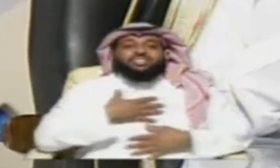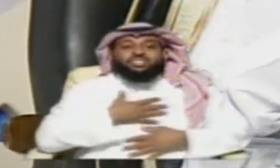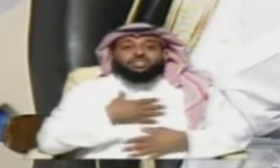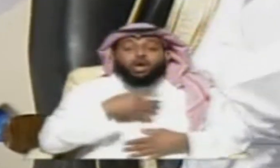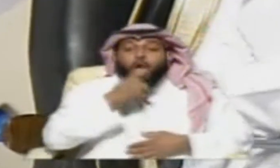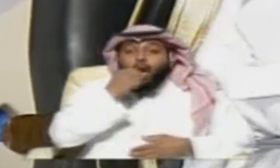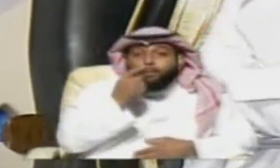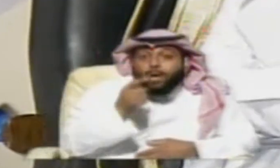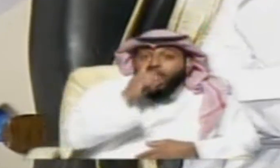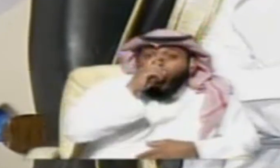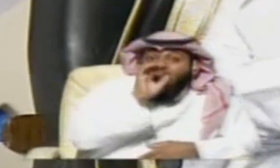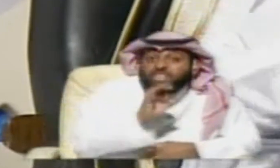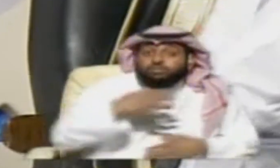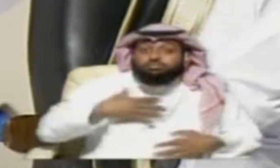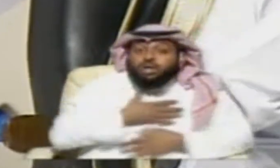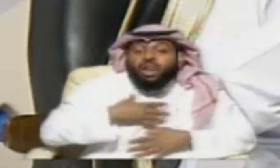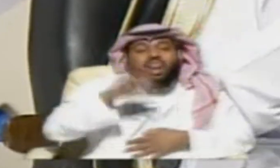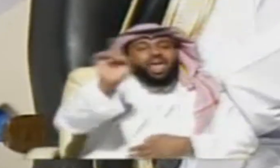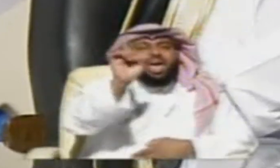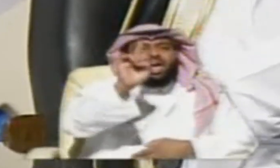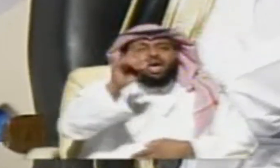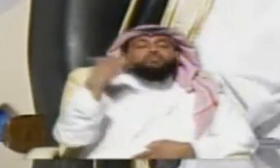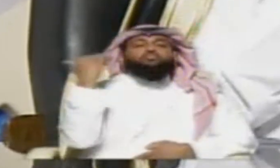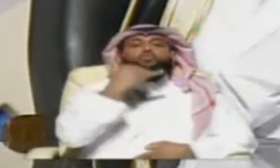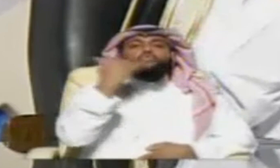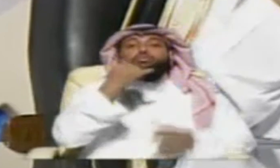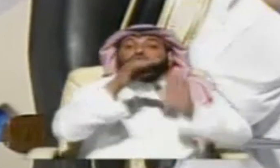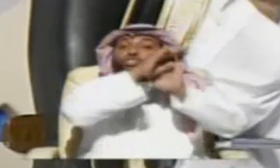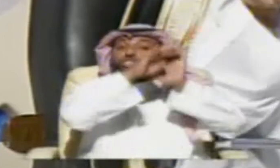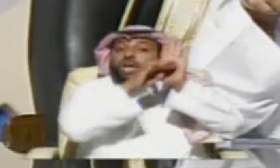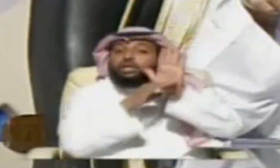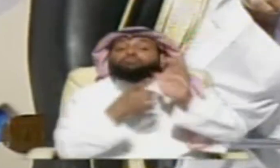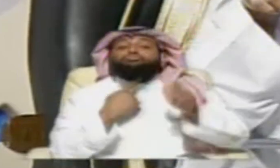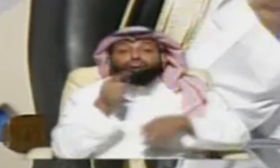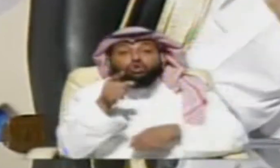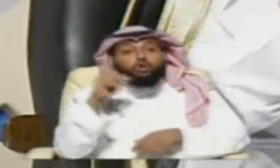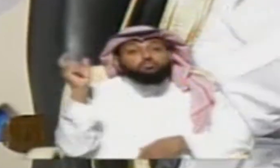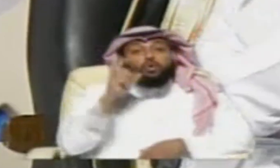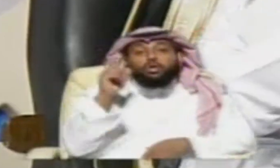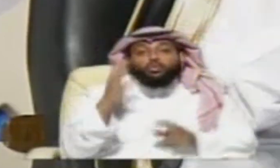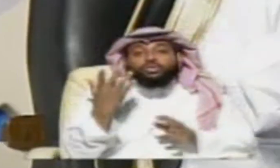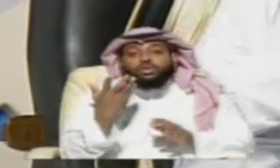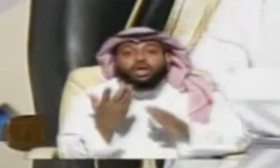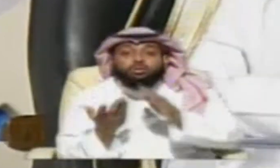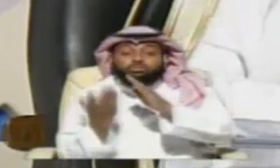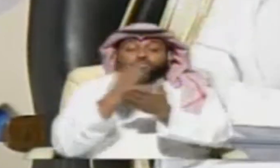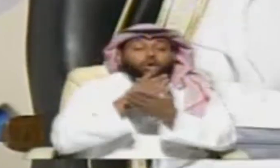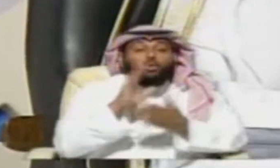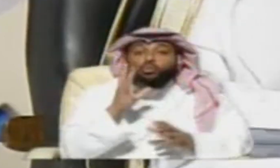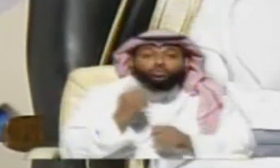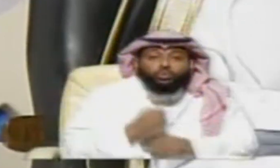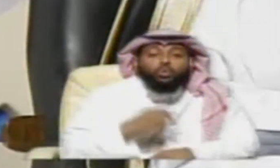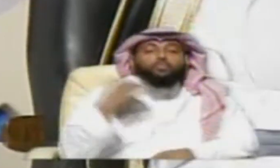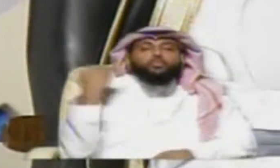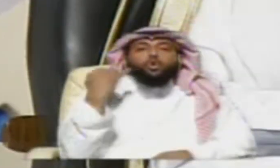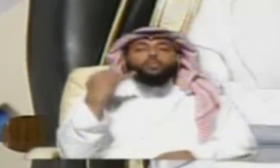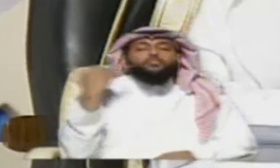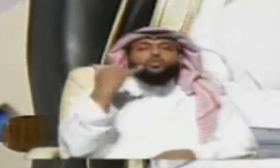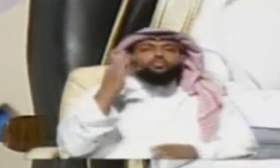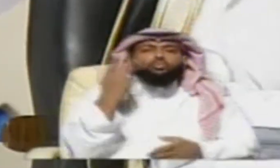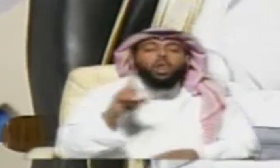صحيح، لأن شرط الدخول في الإسلام النطق بالشهادتين، يشهد أن لا إله إلا الله وأن محمد رسول الله. الاغتسال والركعتين